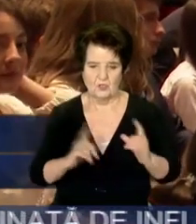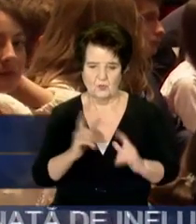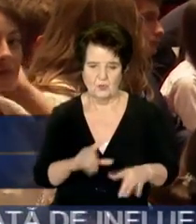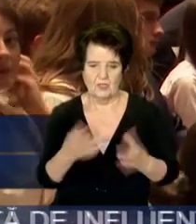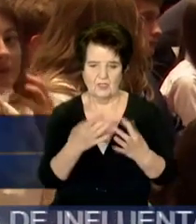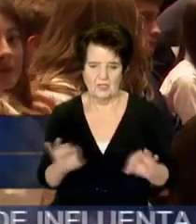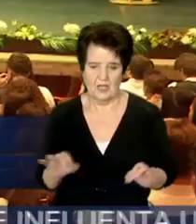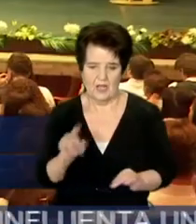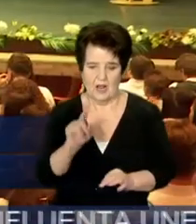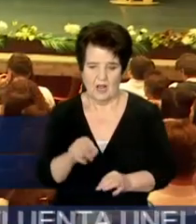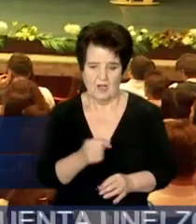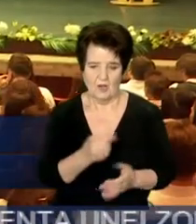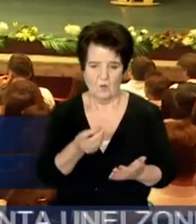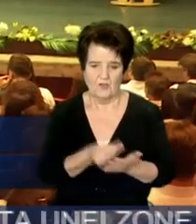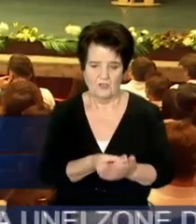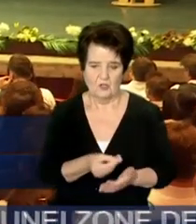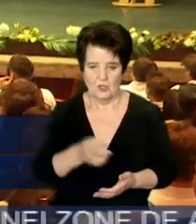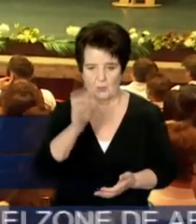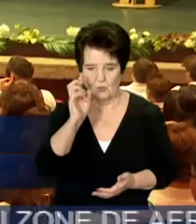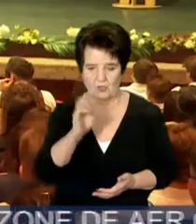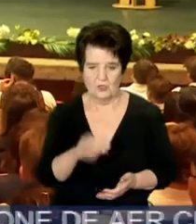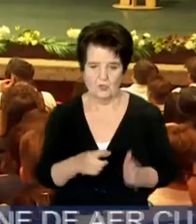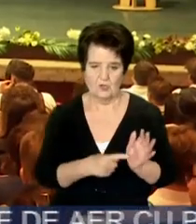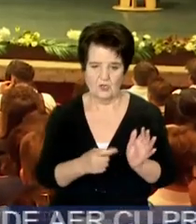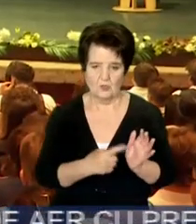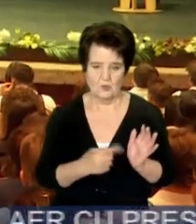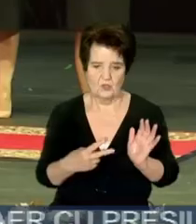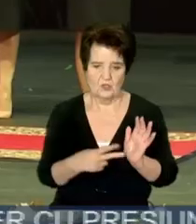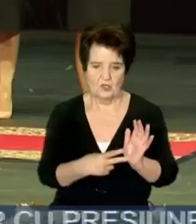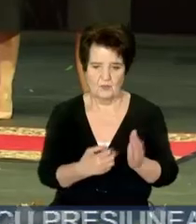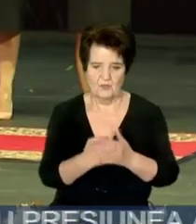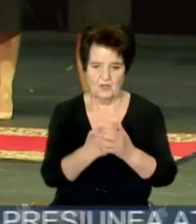Universitatea de Medicină cu finanțare din bugetul de stat, iar 607 în bază de contract.